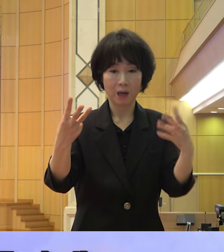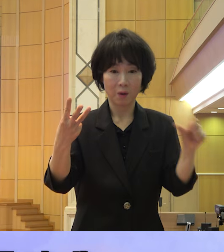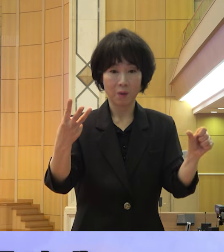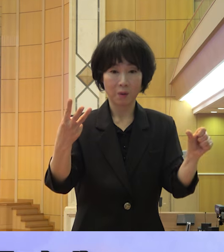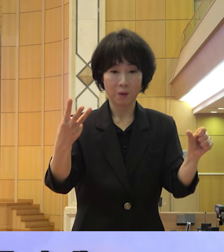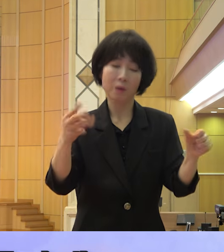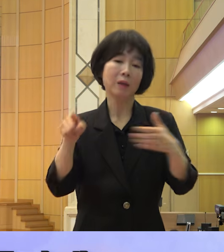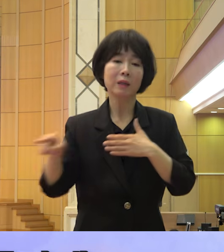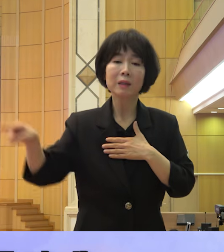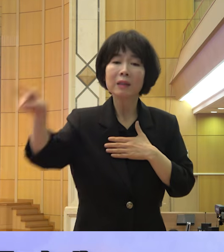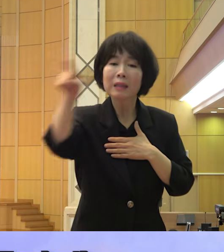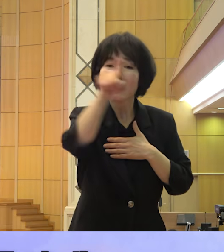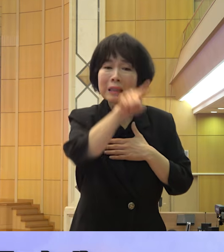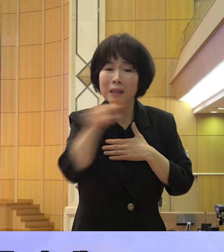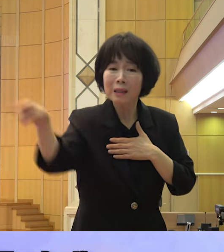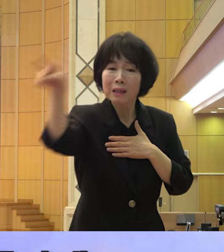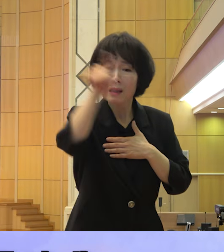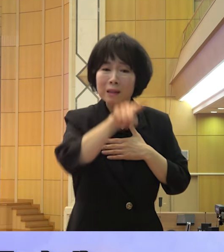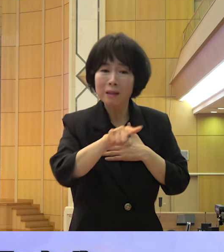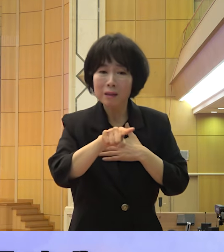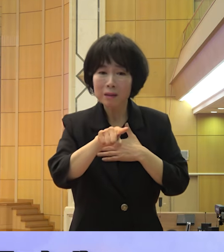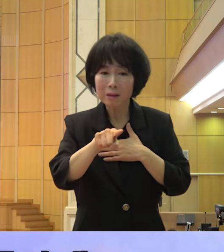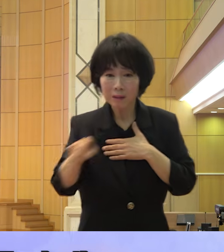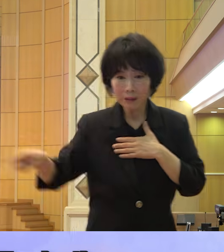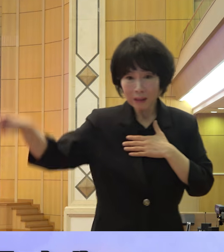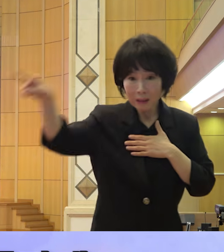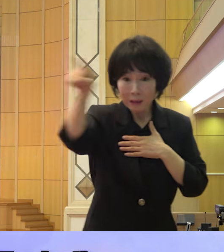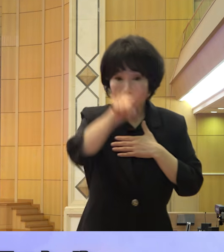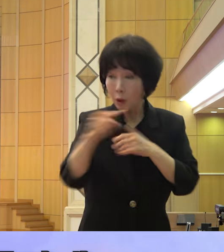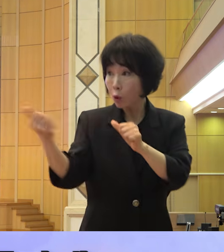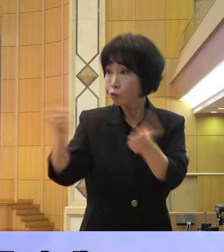그들은 죽을 때에도, 잘 들어요,